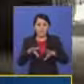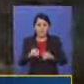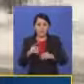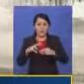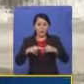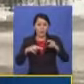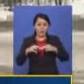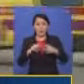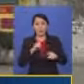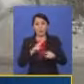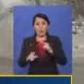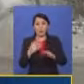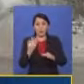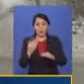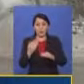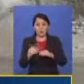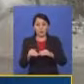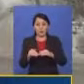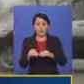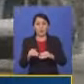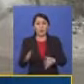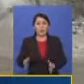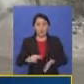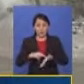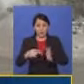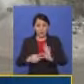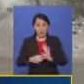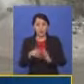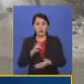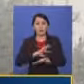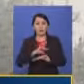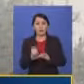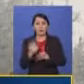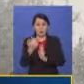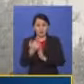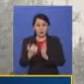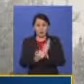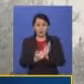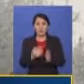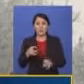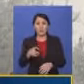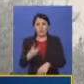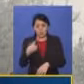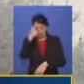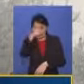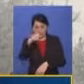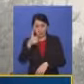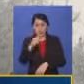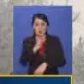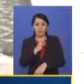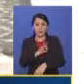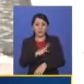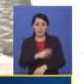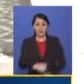құрылыс тез аяқталып, тұрғындар игілік үшін берілді. Аталмыш жоба жұмыспен қамтудың жол картасы 2020 бағдарламасы аясында жүзеге